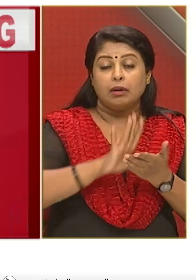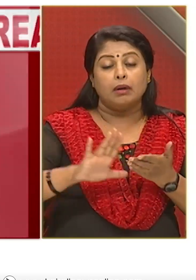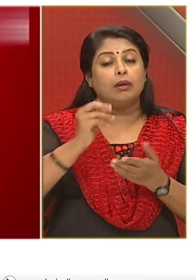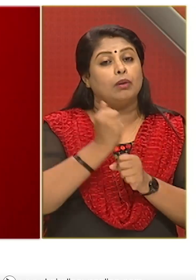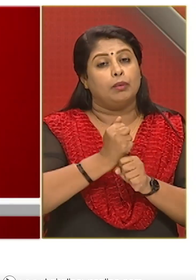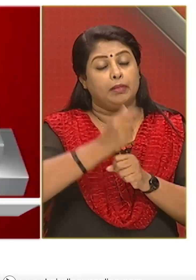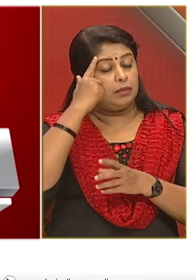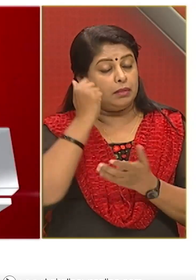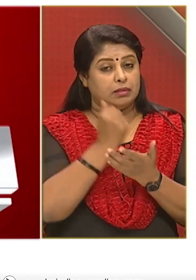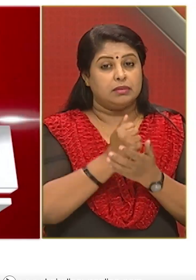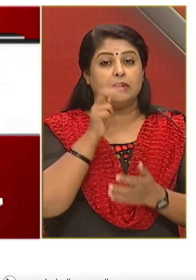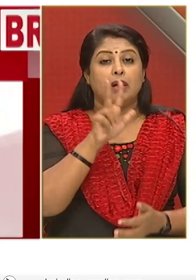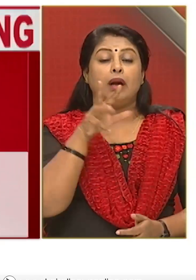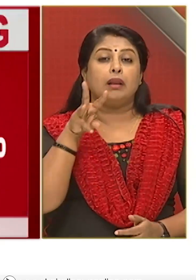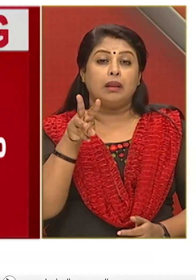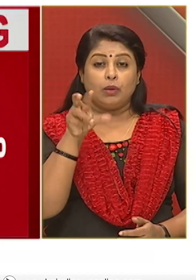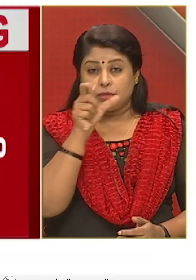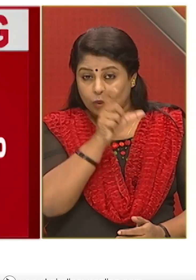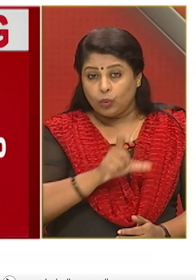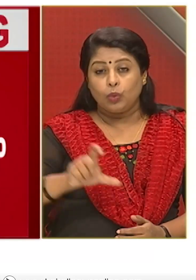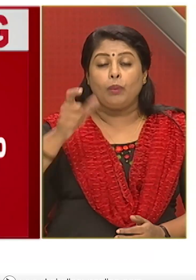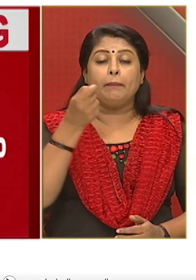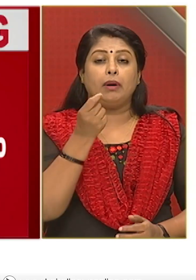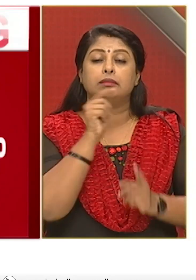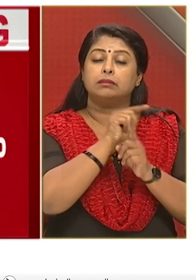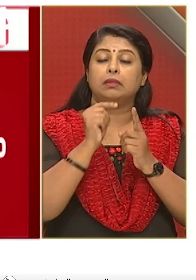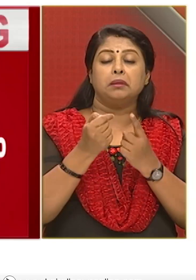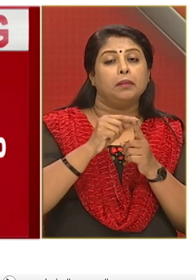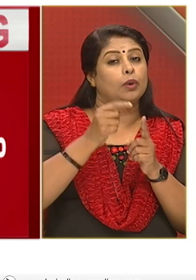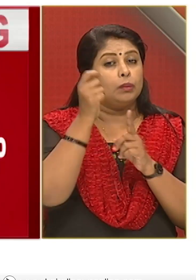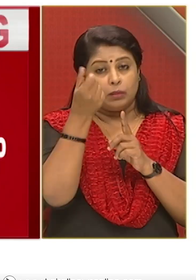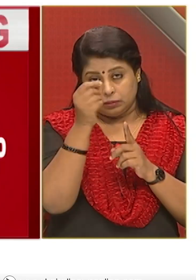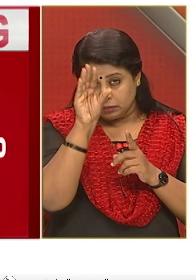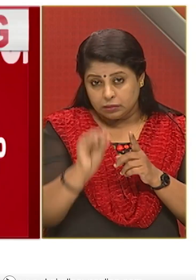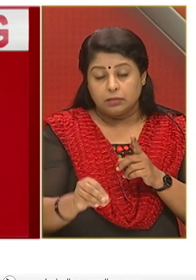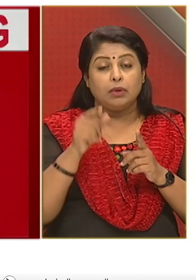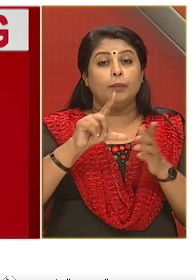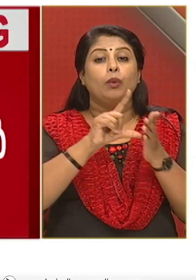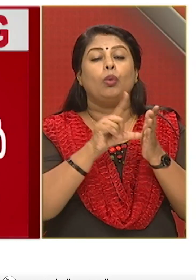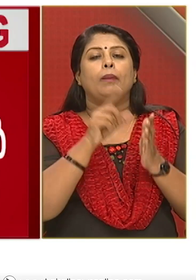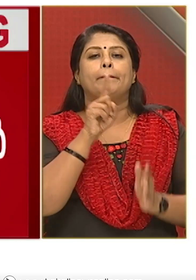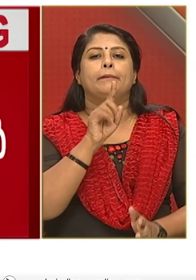വരുത്തിയിരിക്കുന്നത്. 8000 കോടിയോളം രൂപയാണ് നിലവിൽ വായ്പയിൽ വെട്ടിക്കുറച്ചത്. ഈ വർഷം എടുക്കാവുന്ന വായ്പ ഇതോടെ